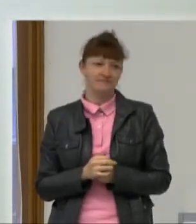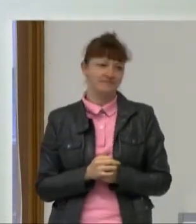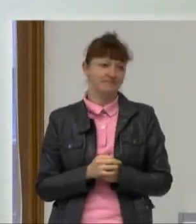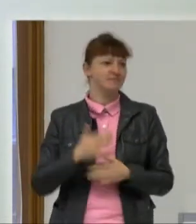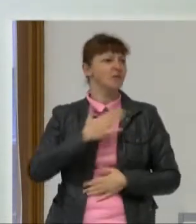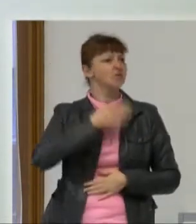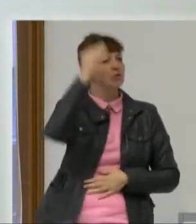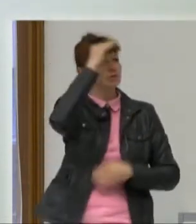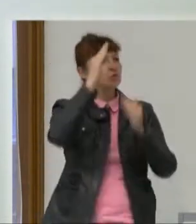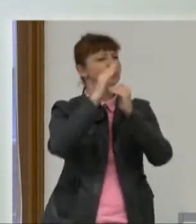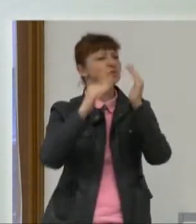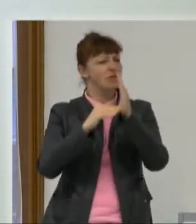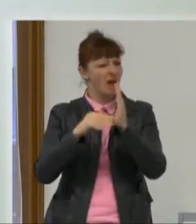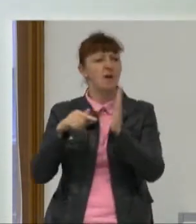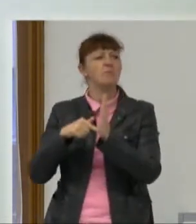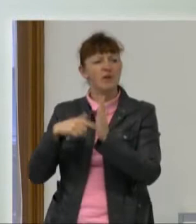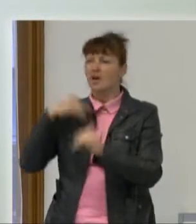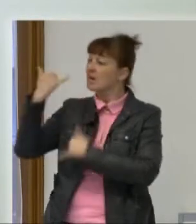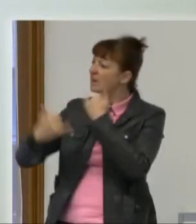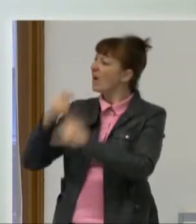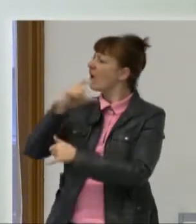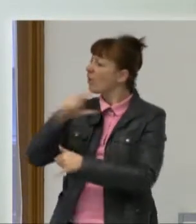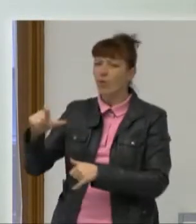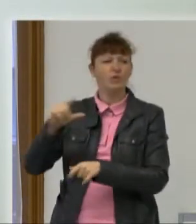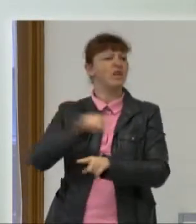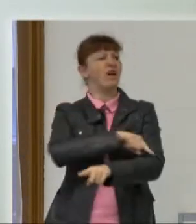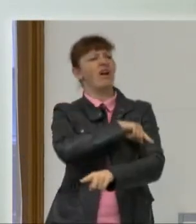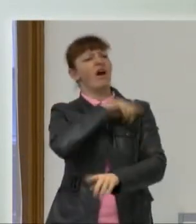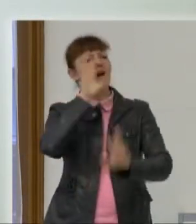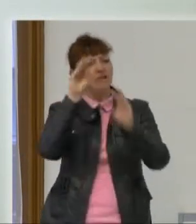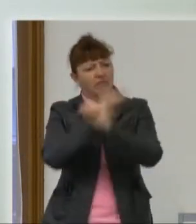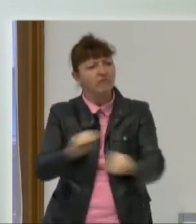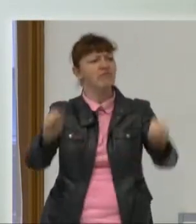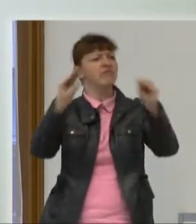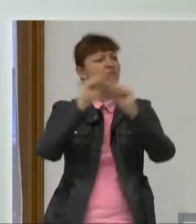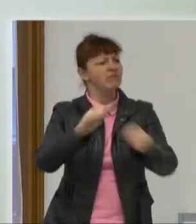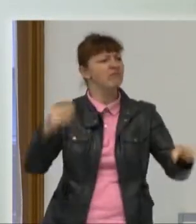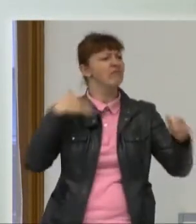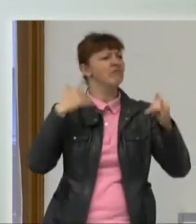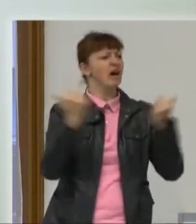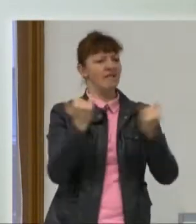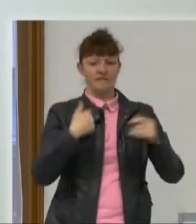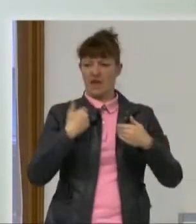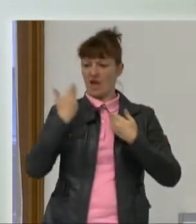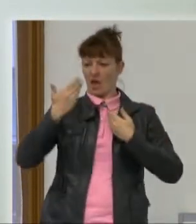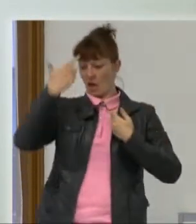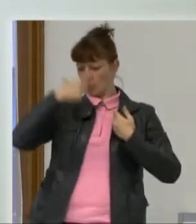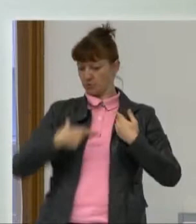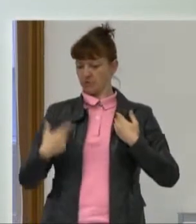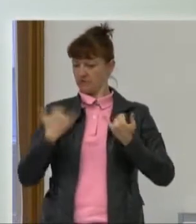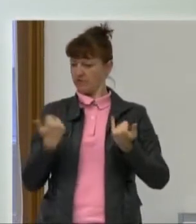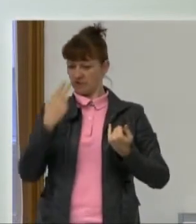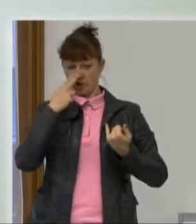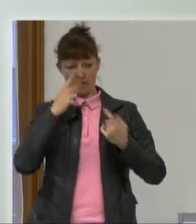Unser Schulsystem, das jahrhundertelang gelernt hat, die Vielfalt der Gesellschaft durch äußere Differenzierung zu beherrschen,